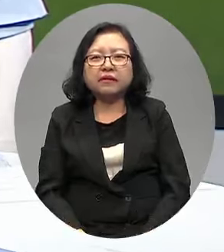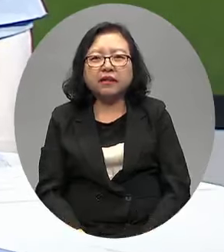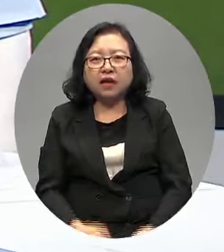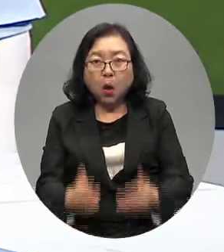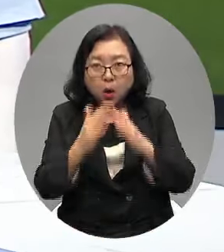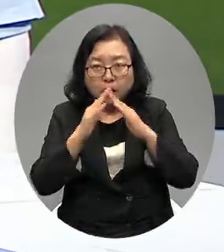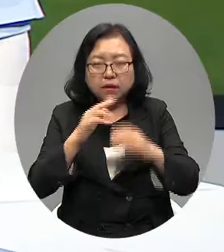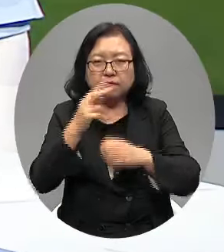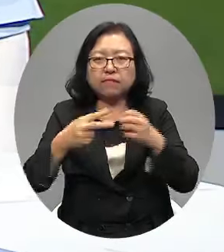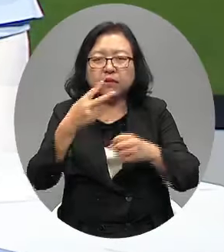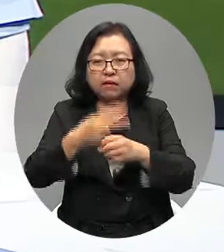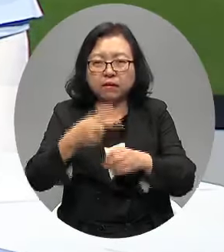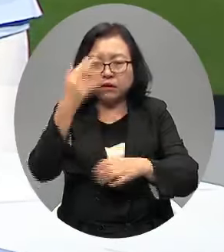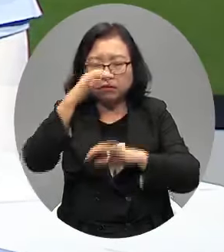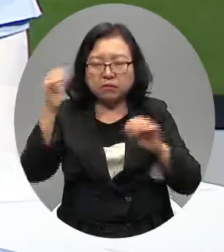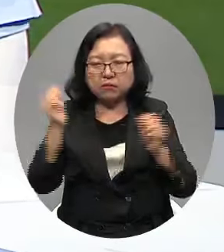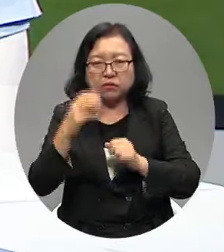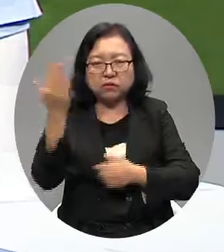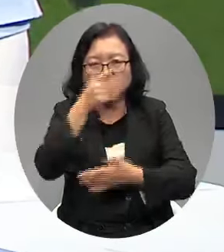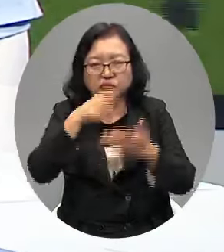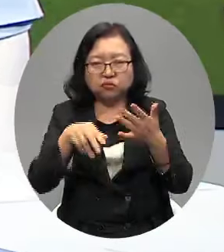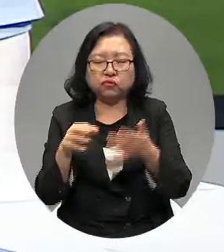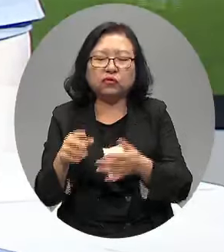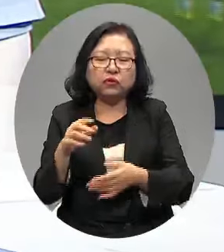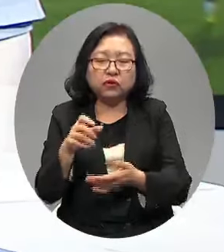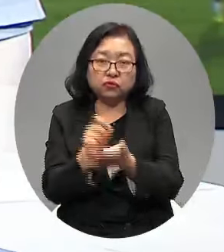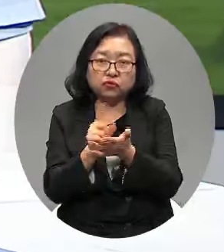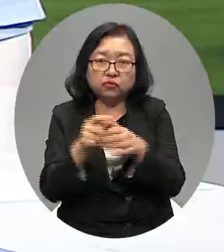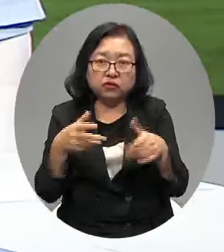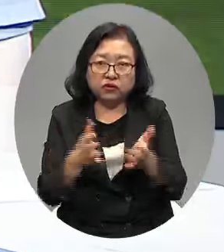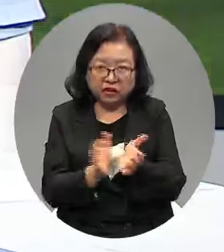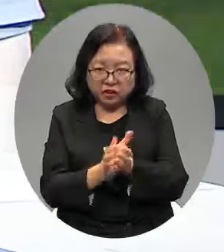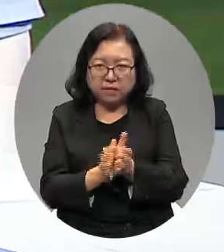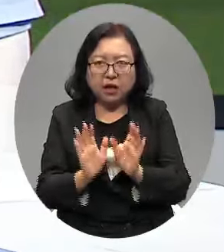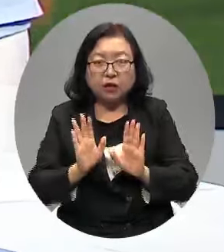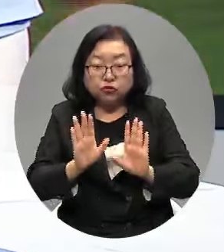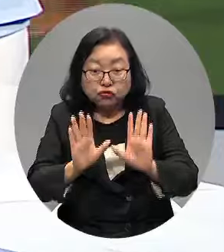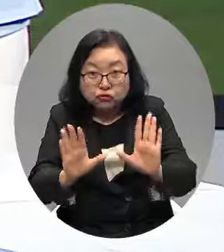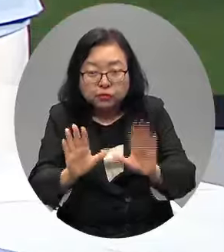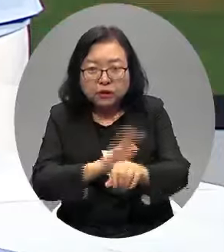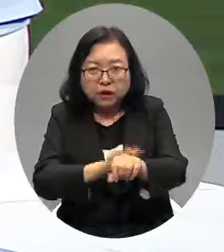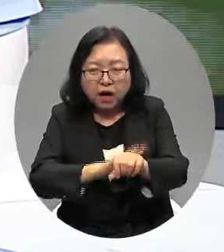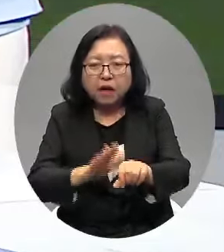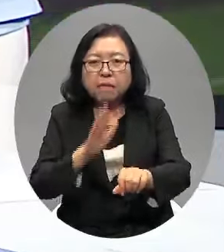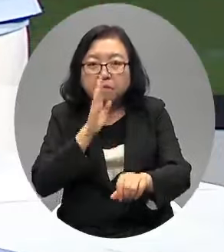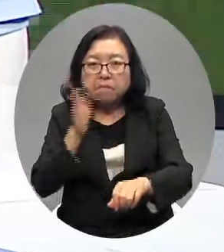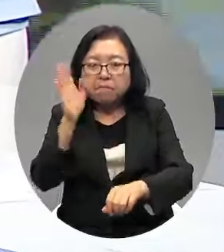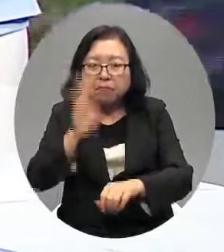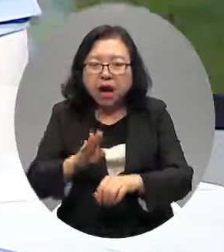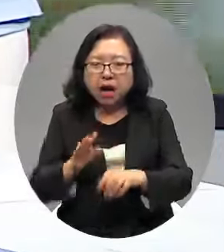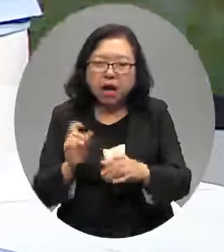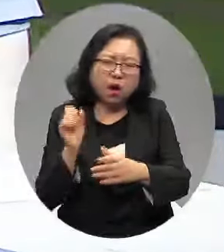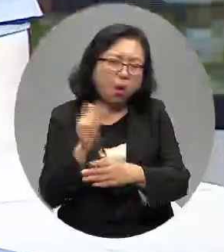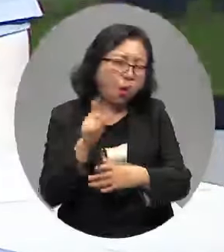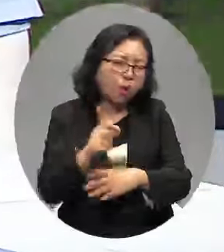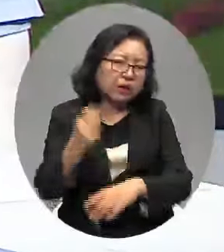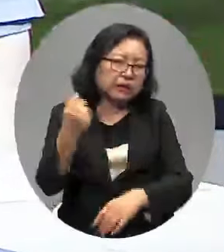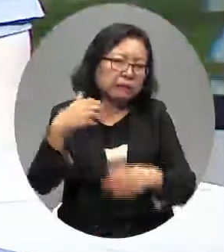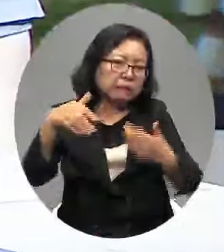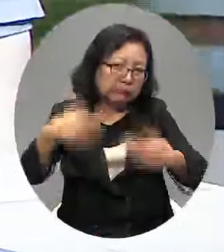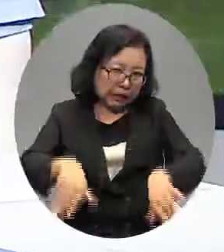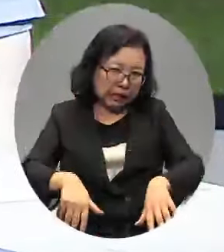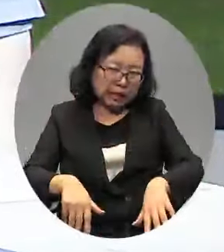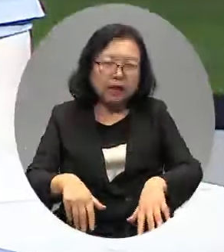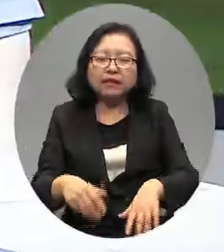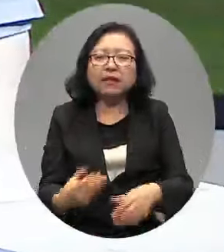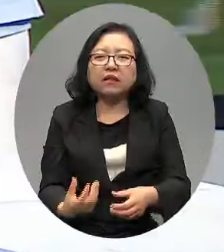창단 2년 차를 맞은 충북 청주 FC가 안정된 수비를 보이고 있지만 빈약한 공격력에 좀처럼 승리를 거두지